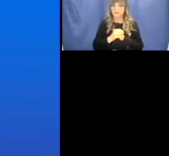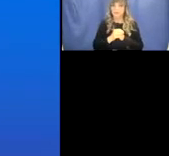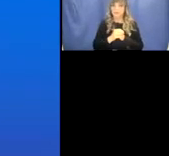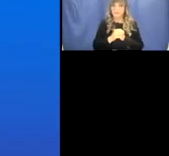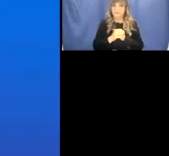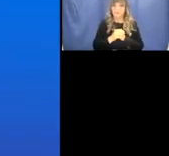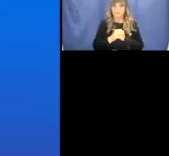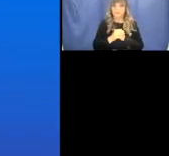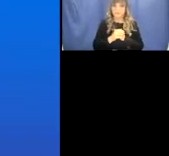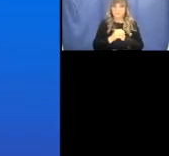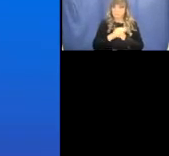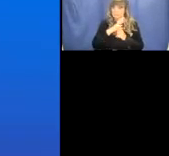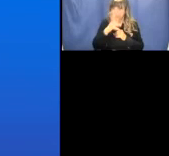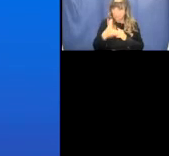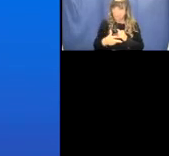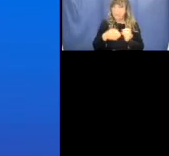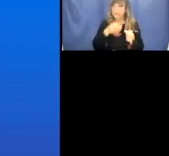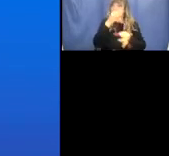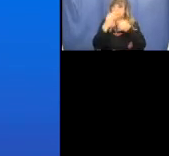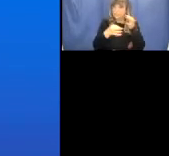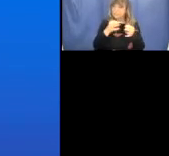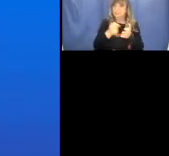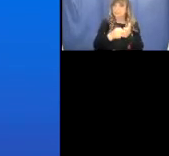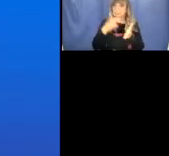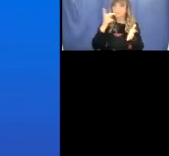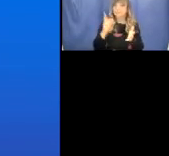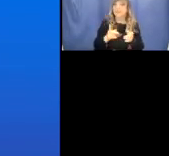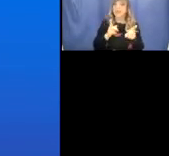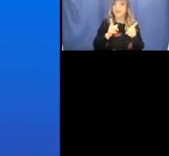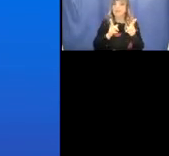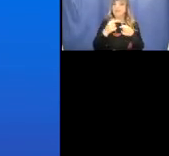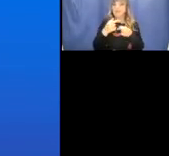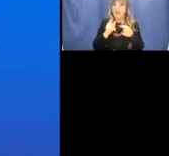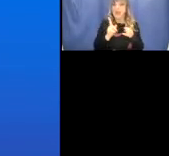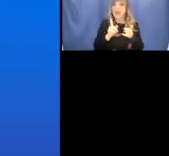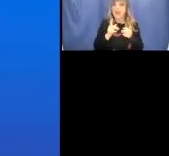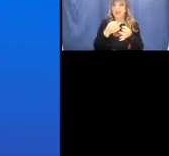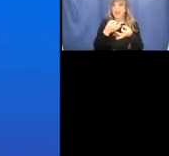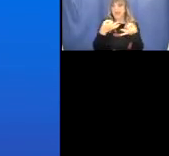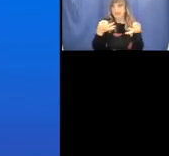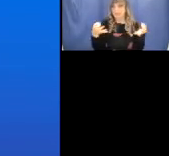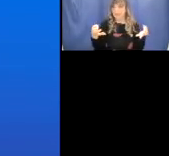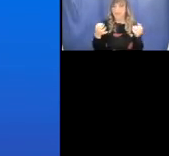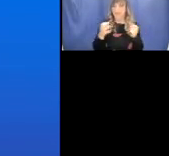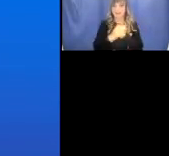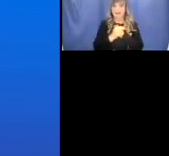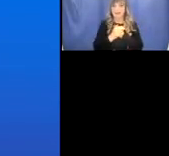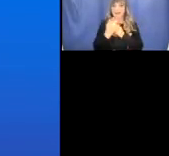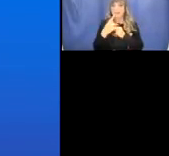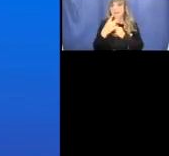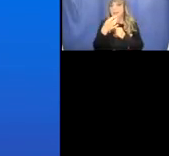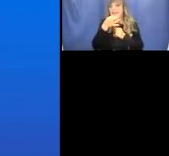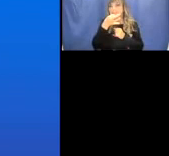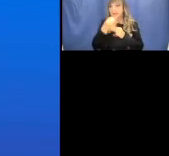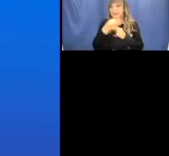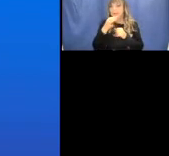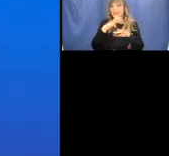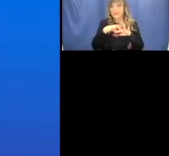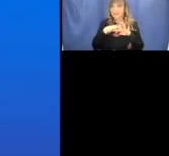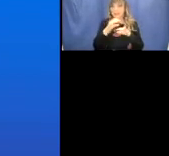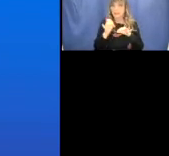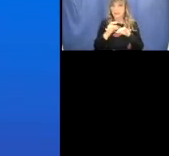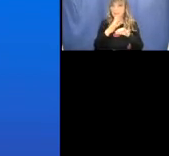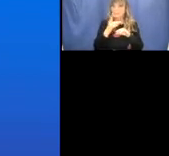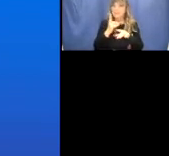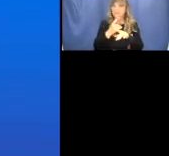un'altra definizione importante è quella di cella elementare per descrivere un reticolo cristallino occorre dire